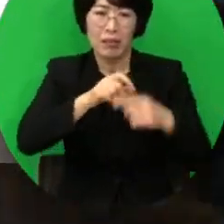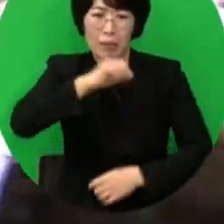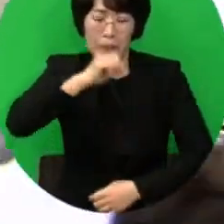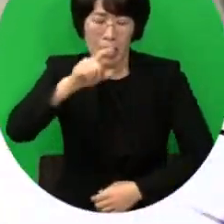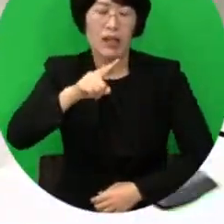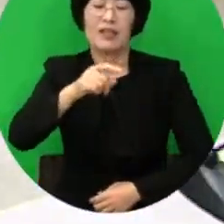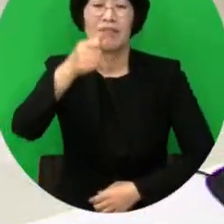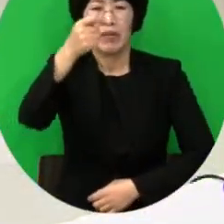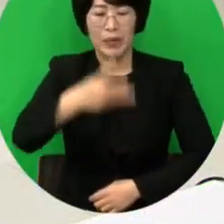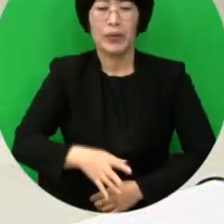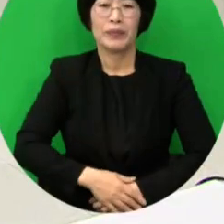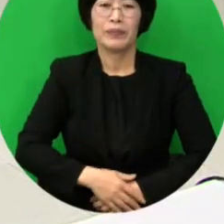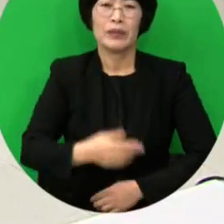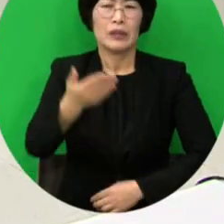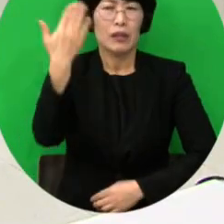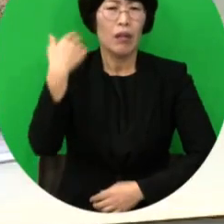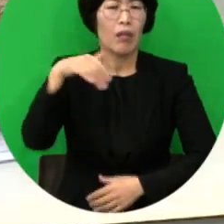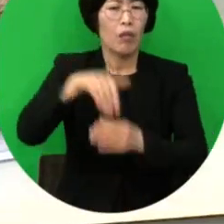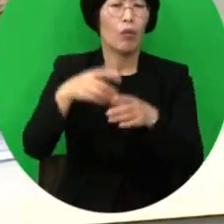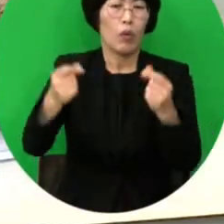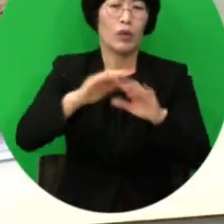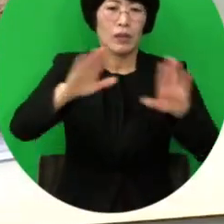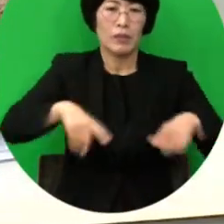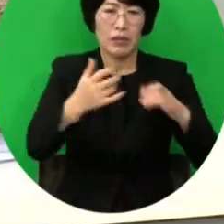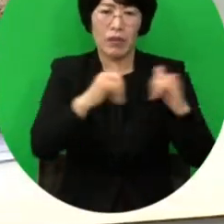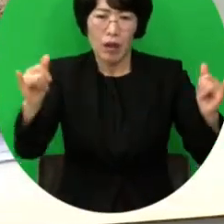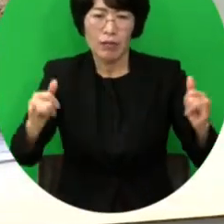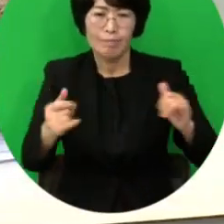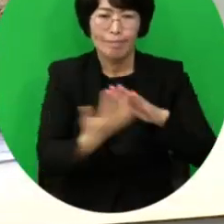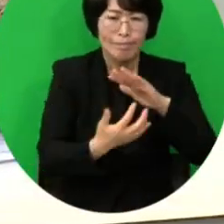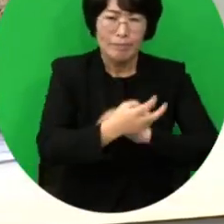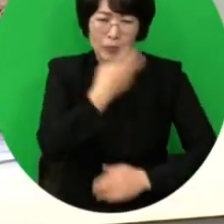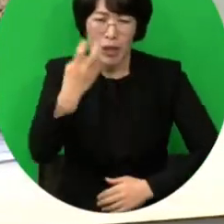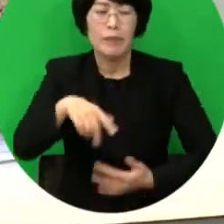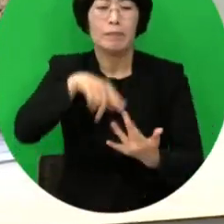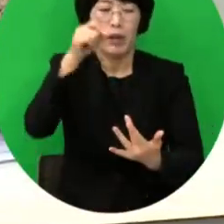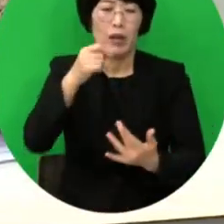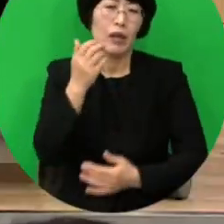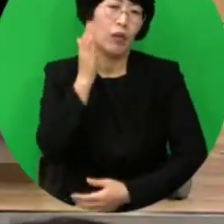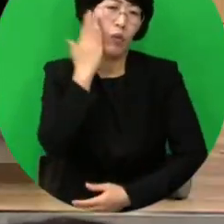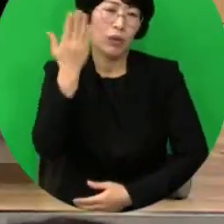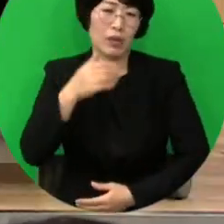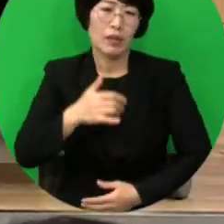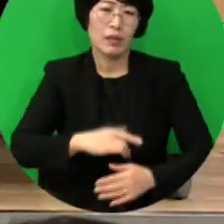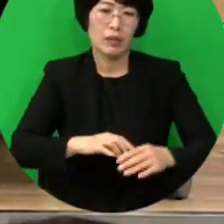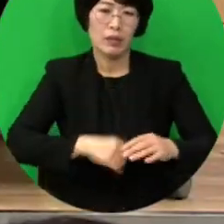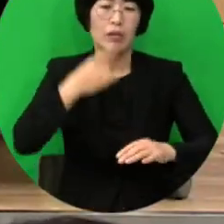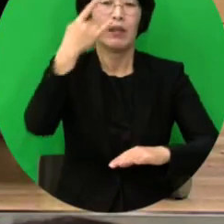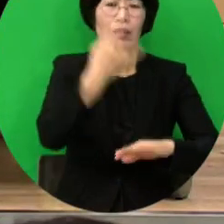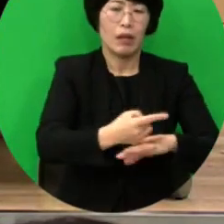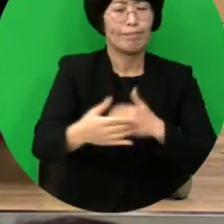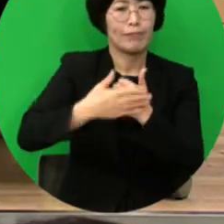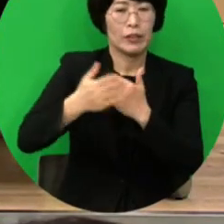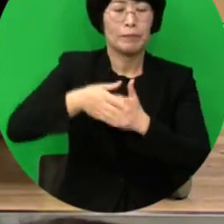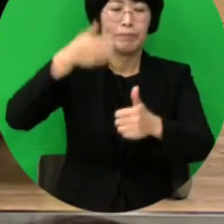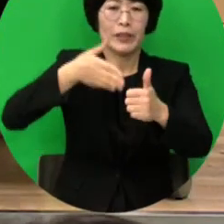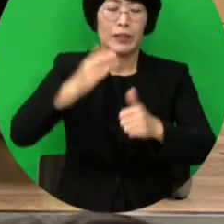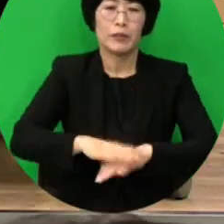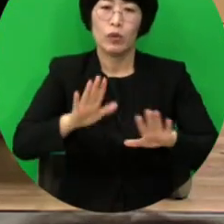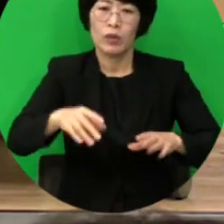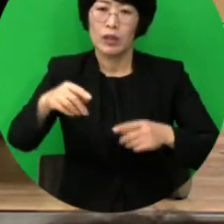있다며 지난 선거에서처럼 전남 도민들의 전략적인 선택으로 녹색정의당을 지지해달라고 요청했습니다.